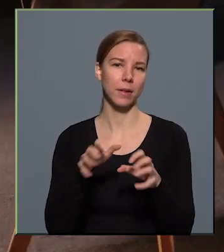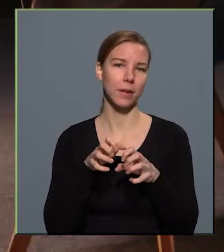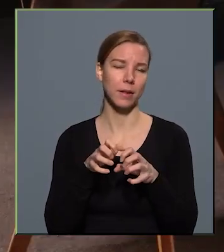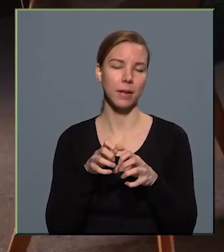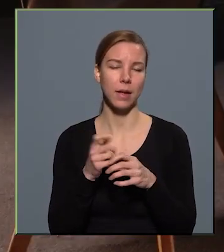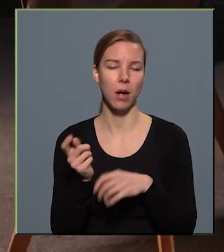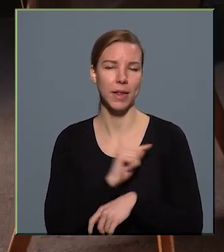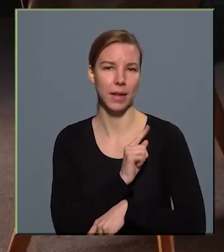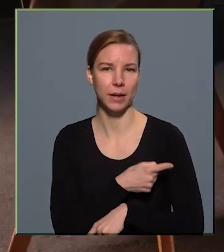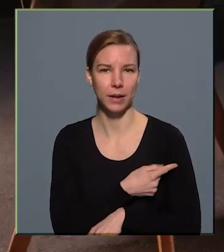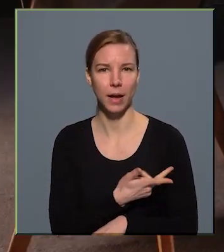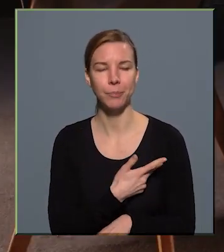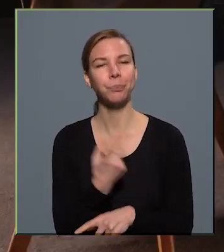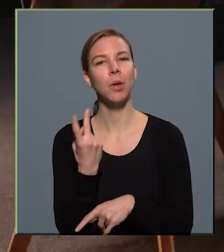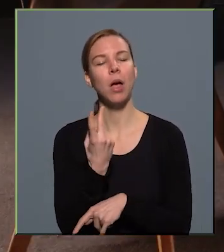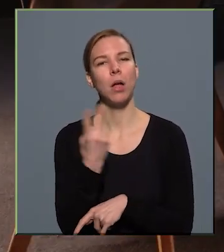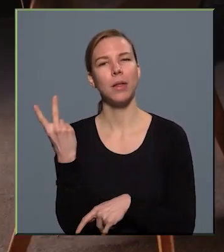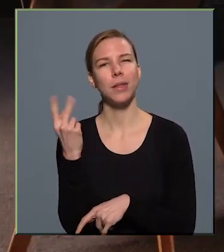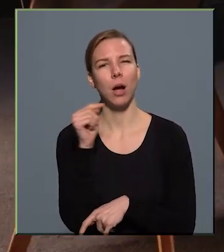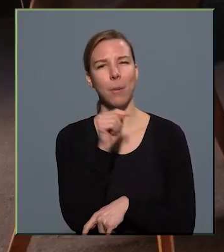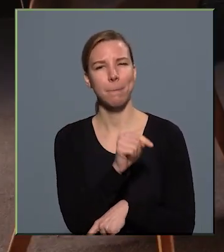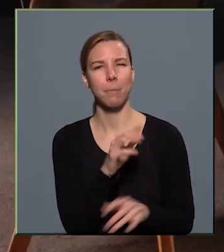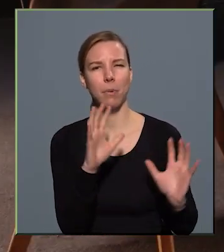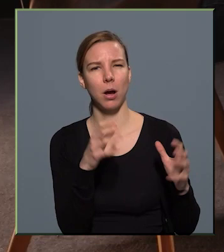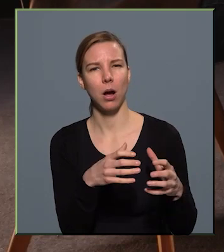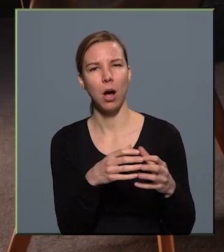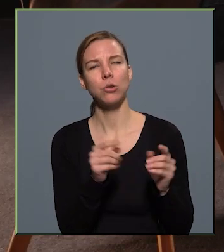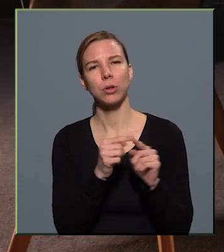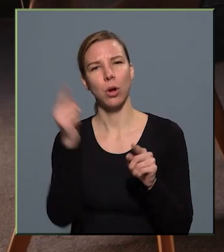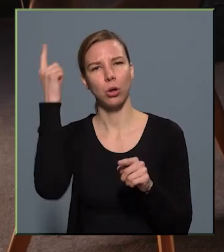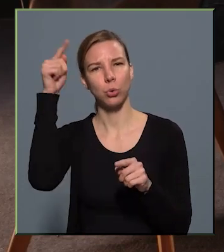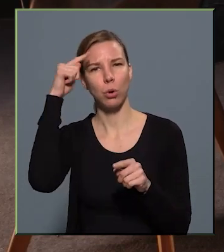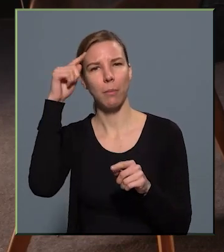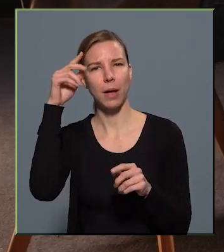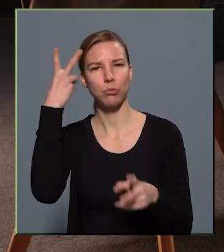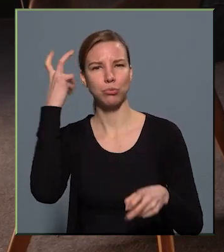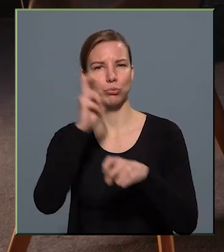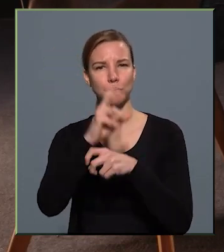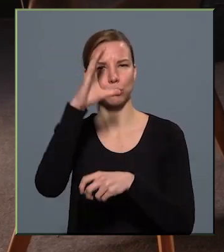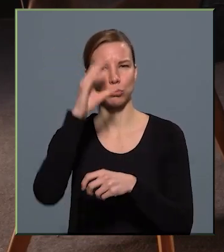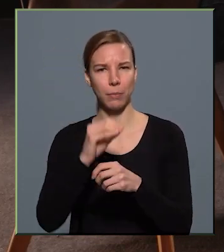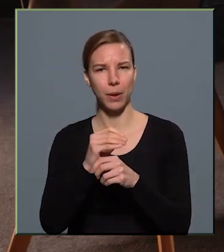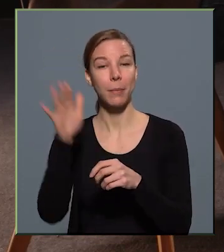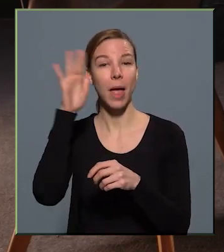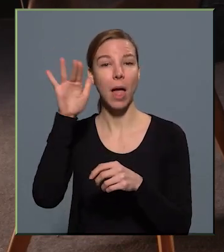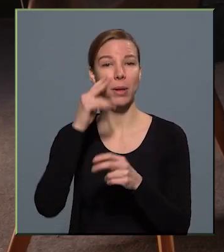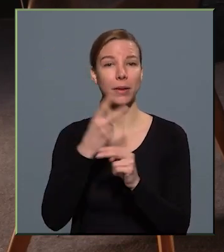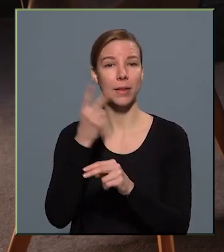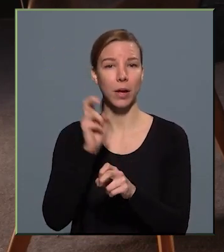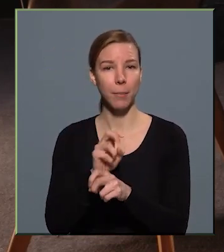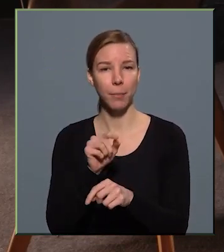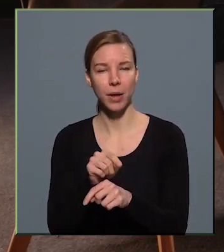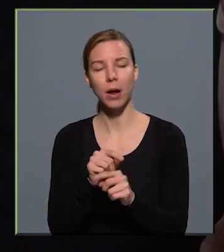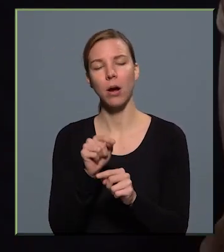A szakma, illetve azok a tudományos emberek, azok az elméleti szakemberek, akik ezen a